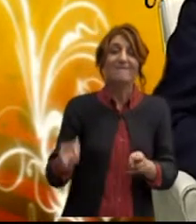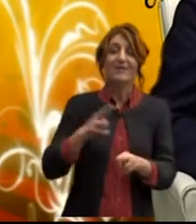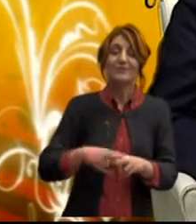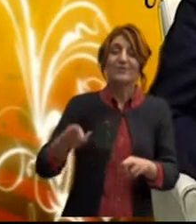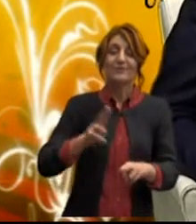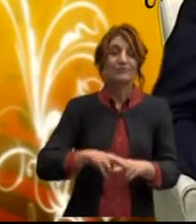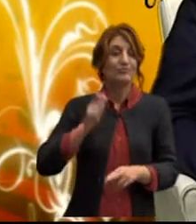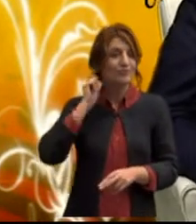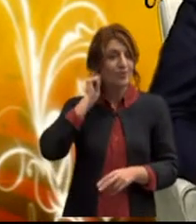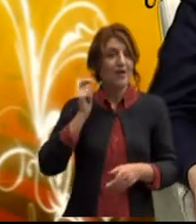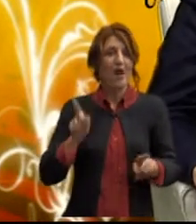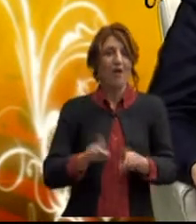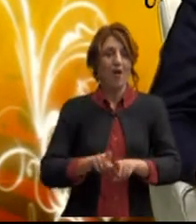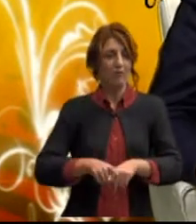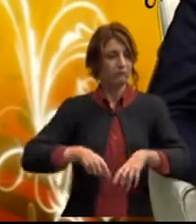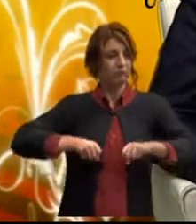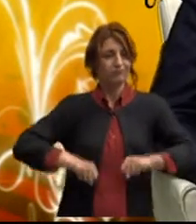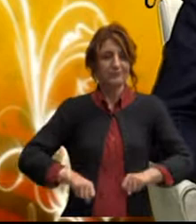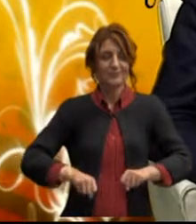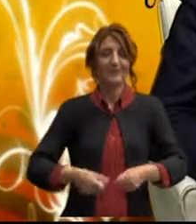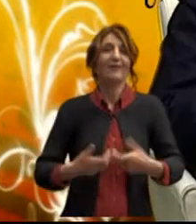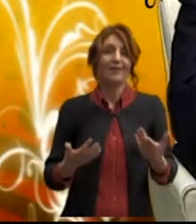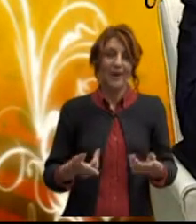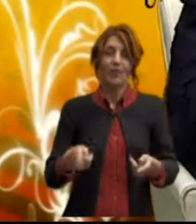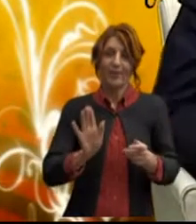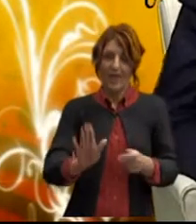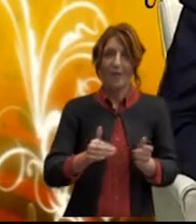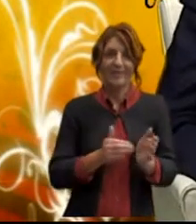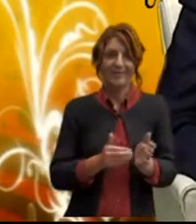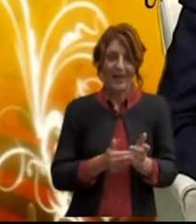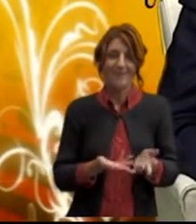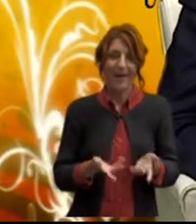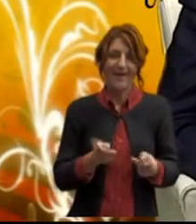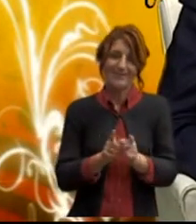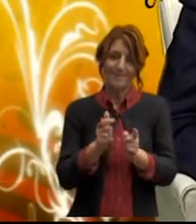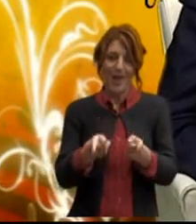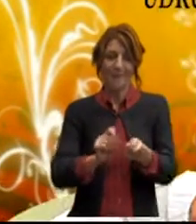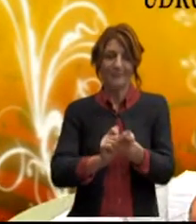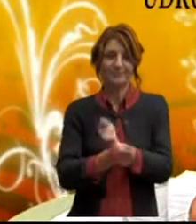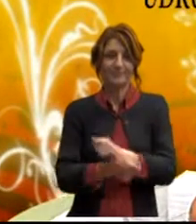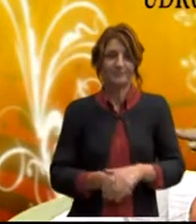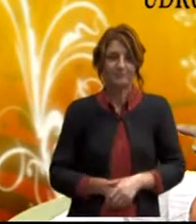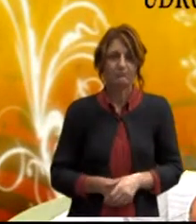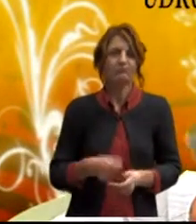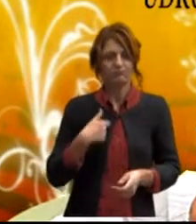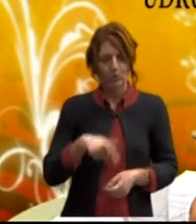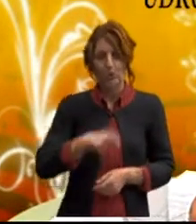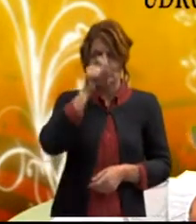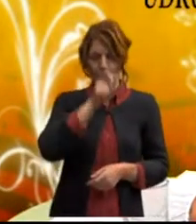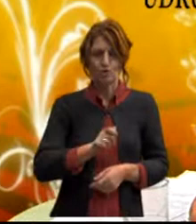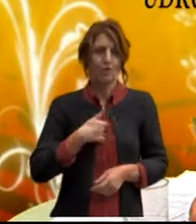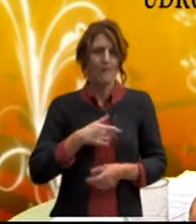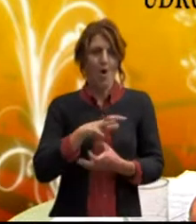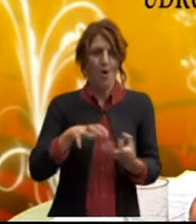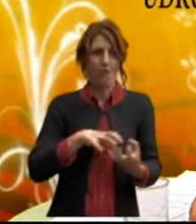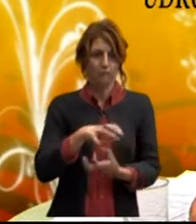su... koje vi morate alfa osobe. Tako je, i trebaju biti. Da. Zapravo, ja jesam za tradiciju i poštujem obitelj kao takvu,